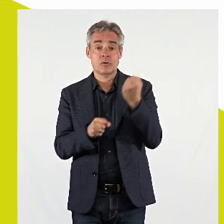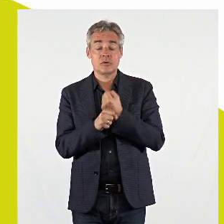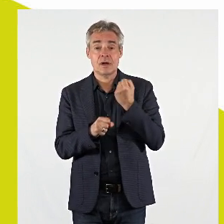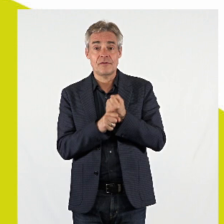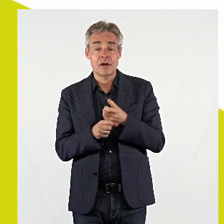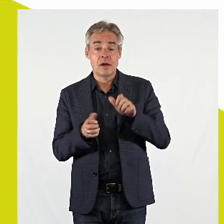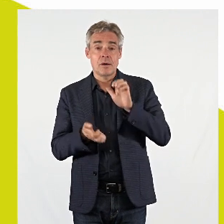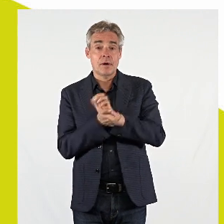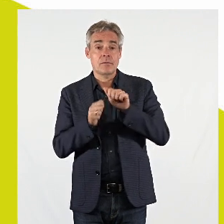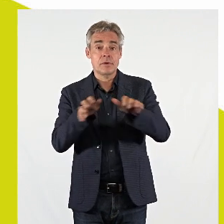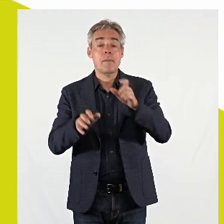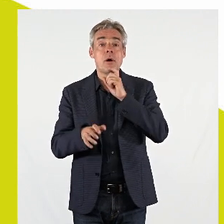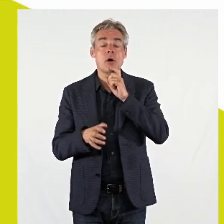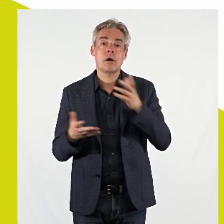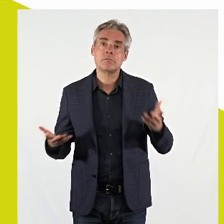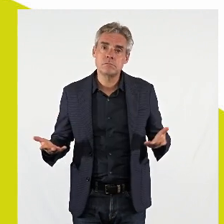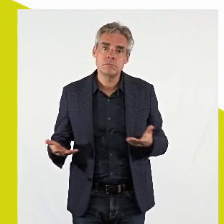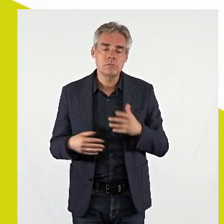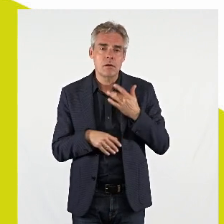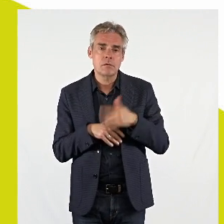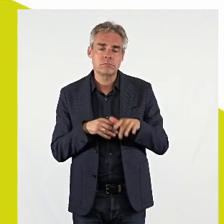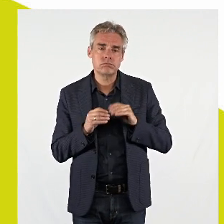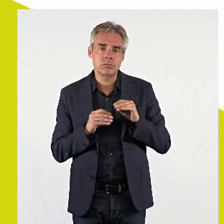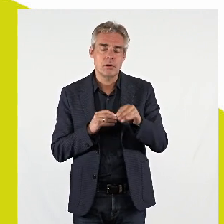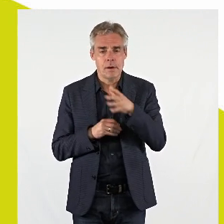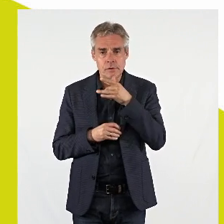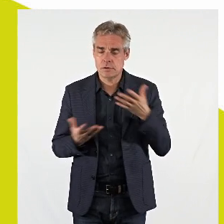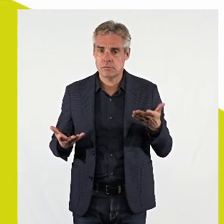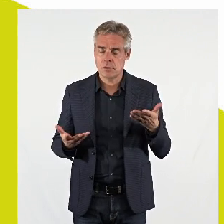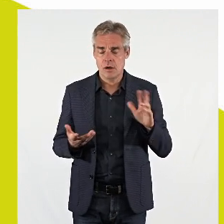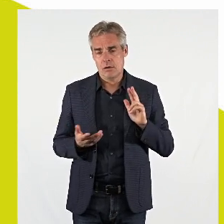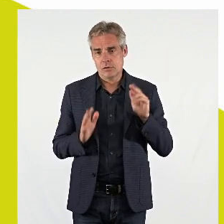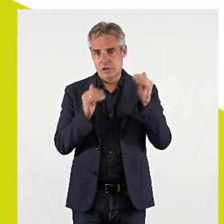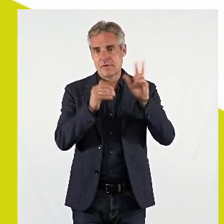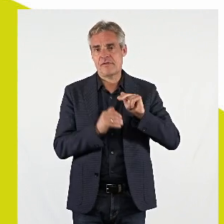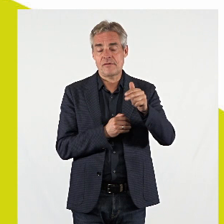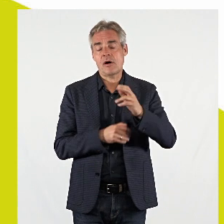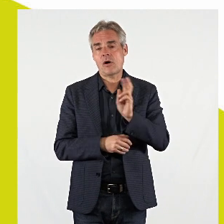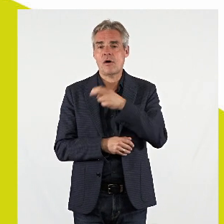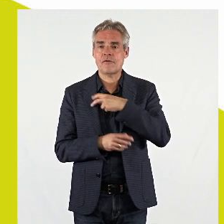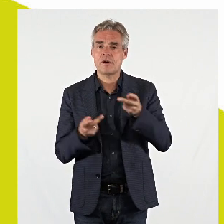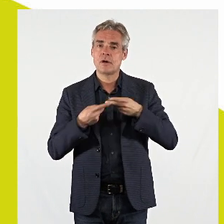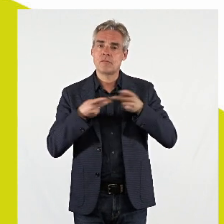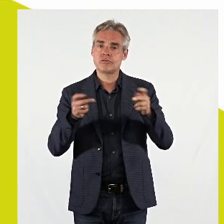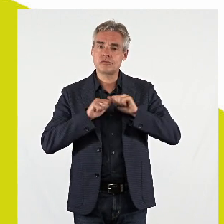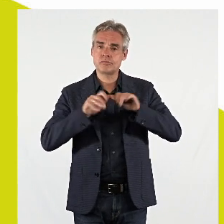octobre 2022, mais on espère que cette initiative va enfin cheminer.